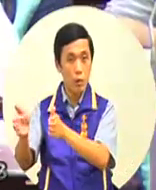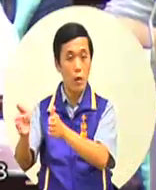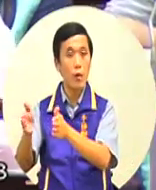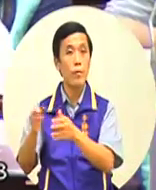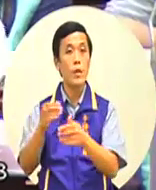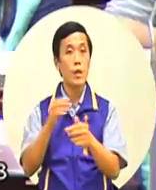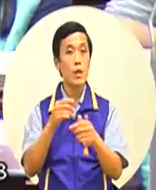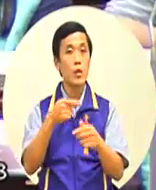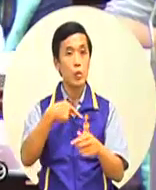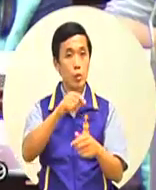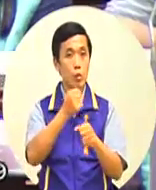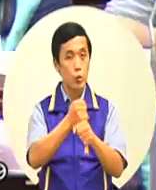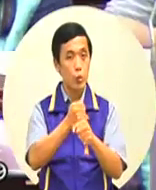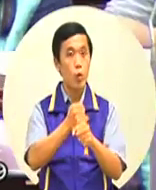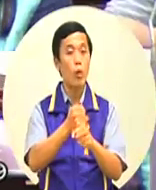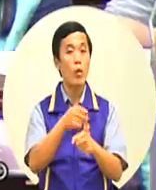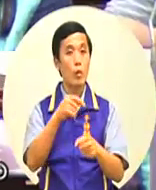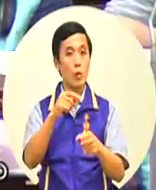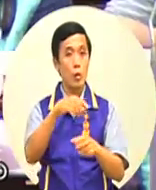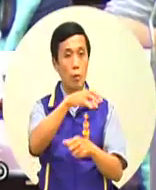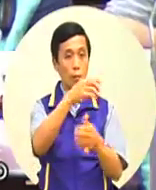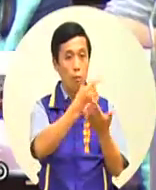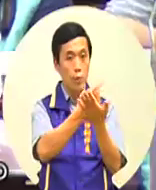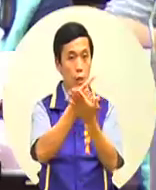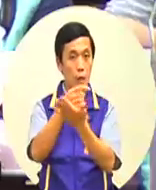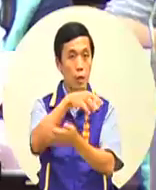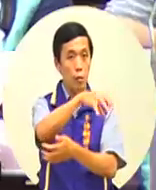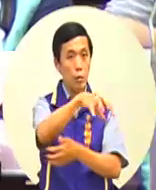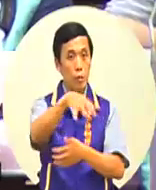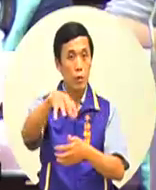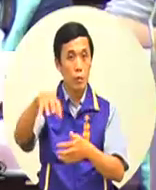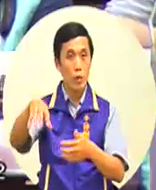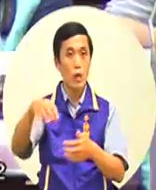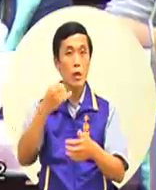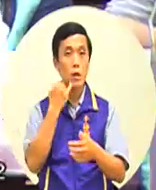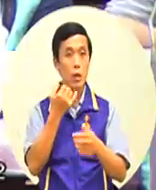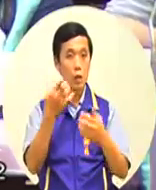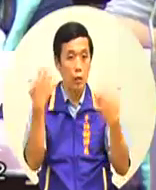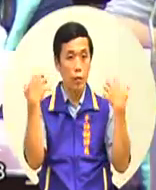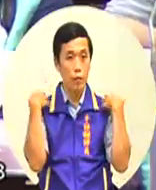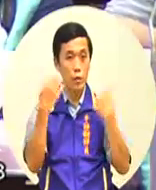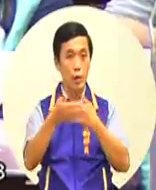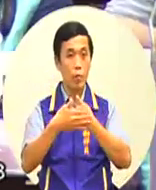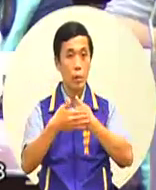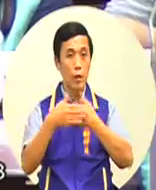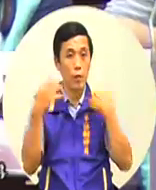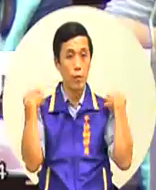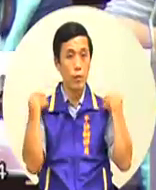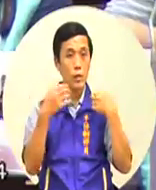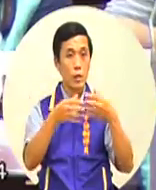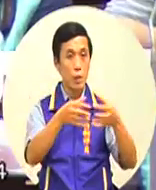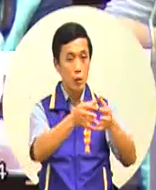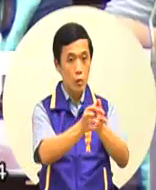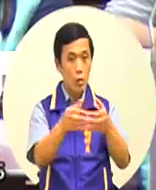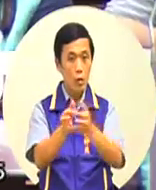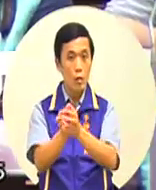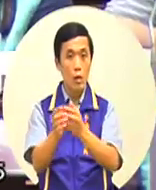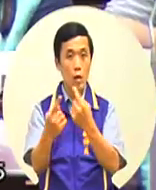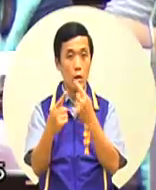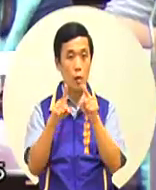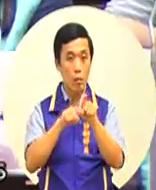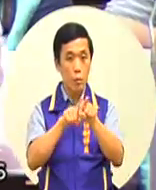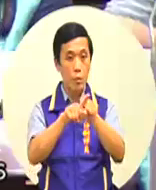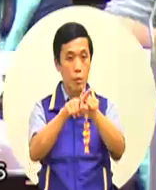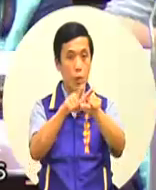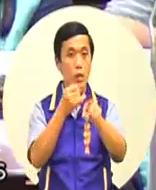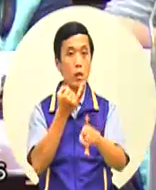在地的一些可以承接的这些团体也有 可以跟得上的一些机会，所以这个部分